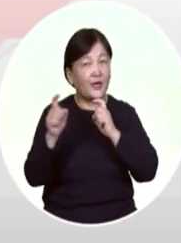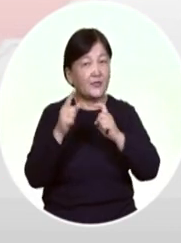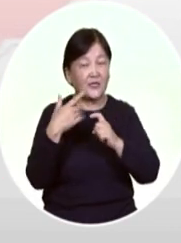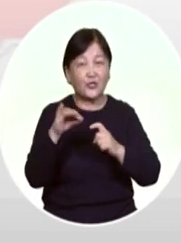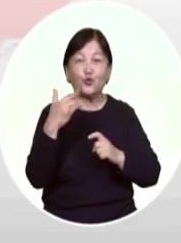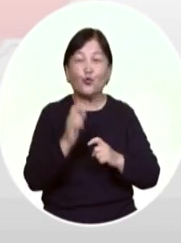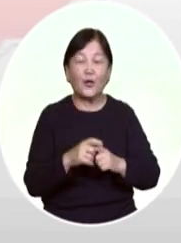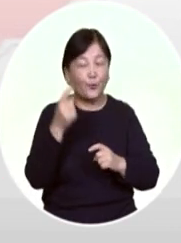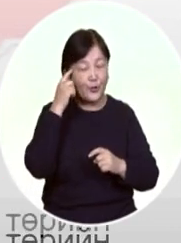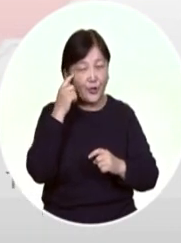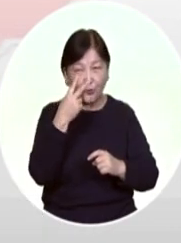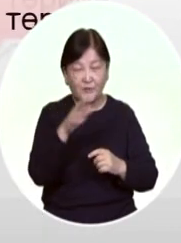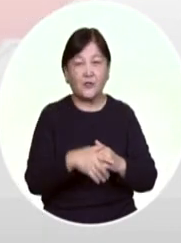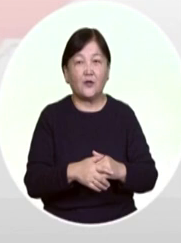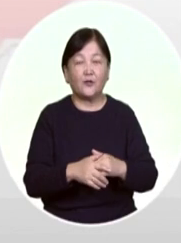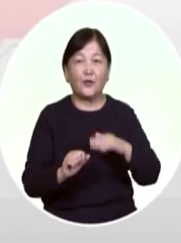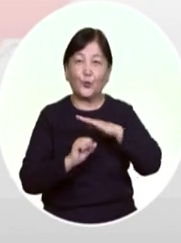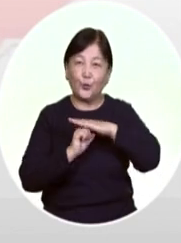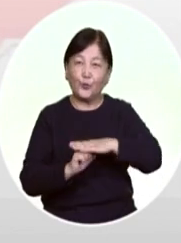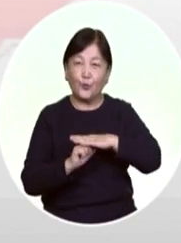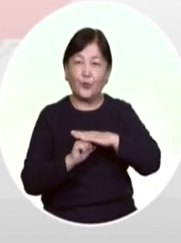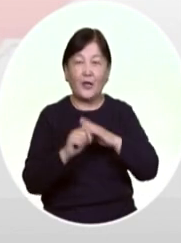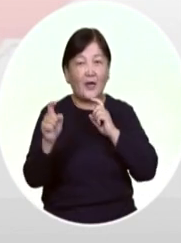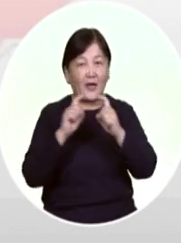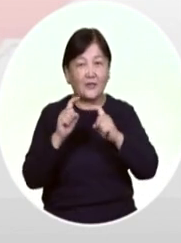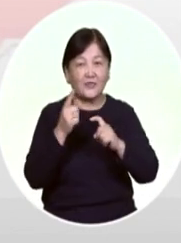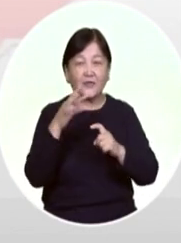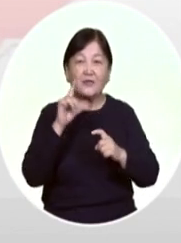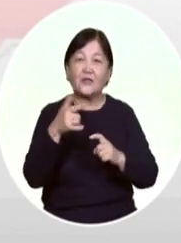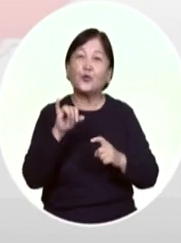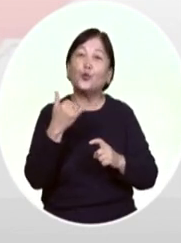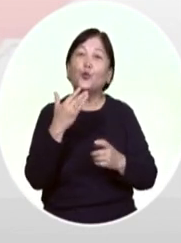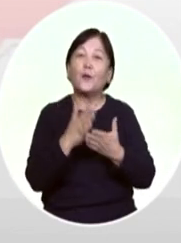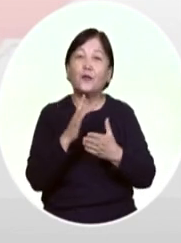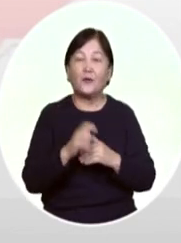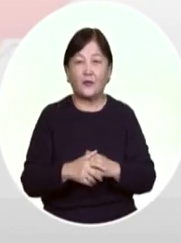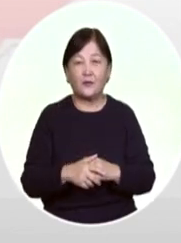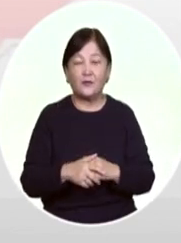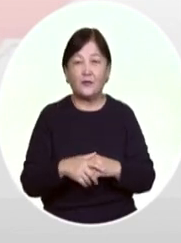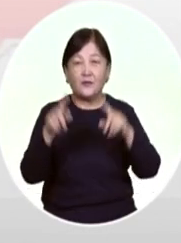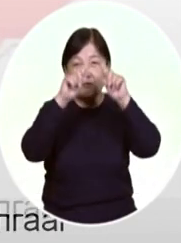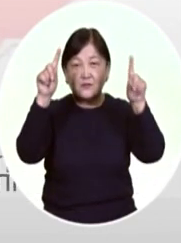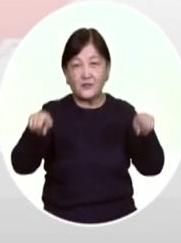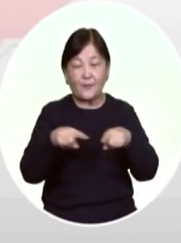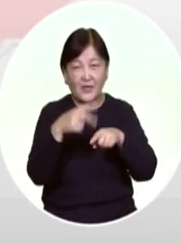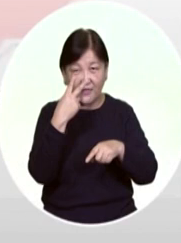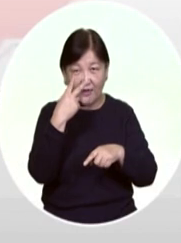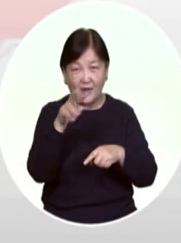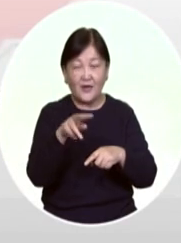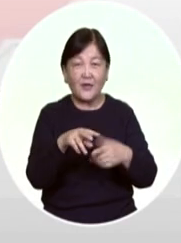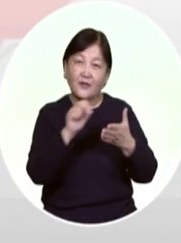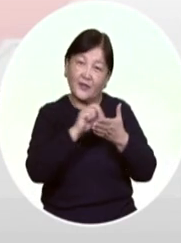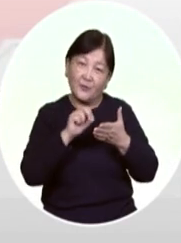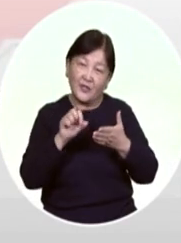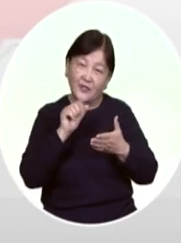үз. Тэгвэл тулгуур харилцаа гэдэгт ямар ямар харилцаа ордог юм бэ нү? Самбраасаа хараад бас тэмдэглэж